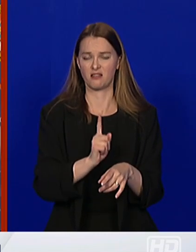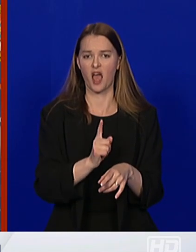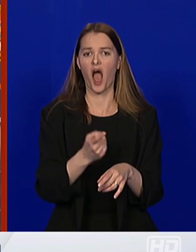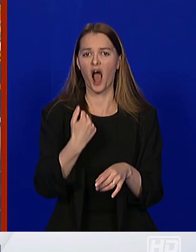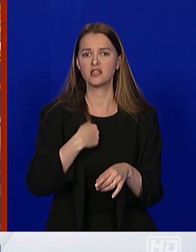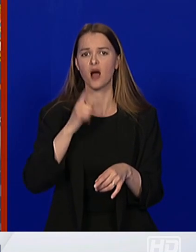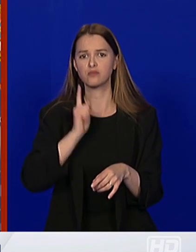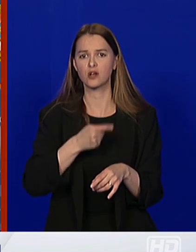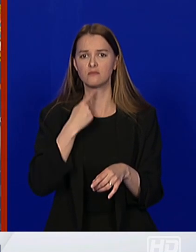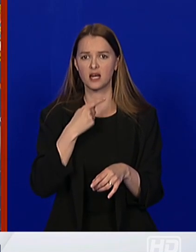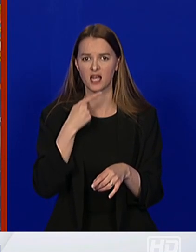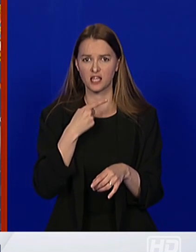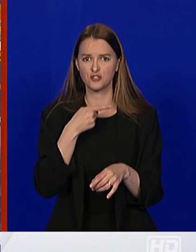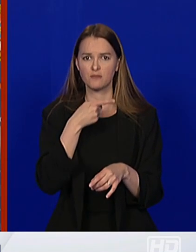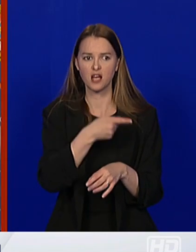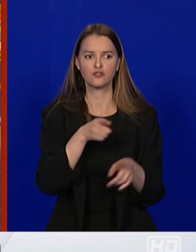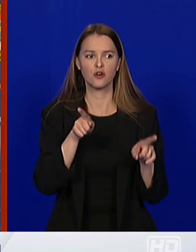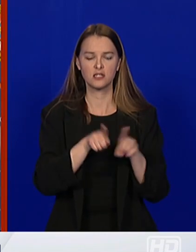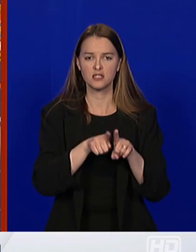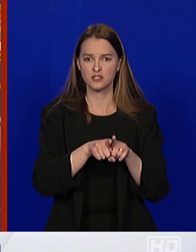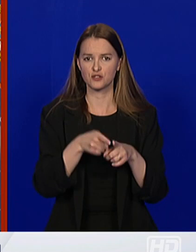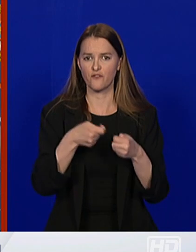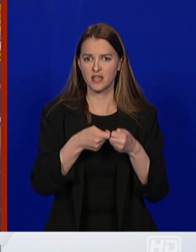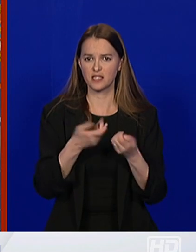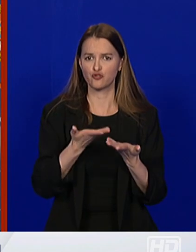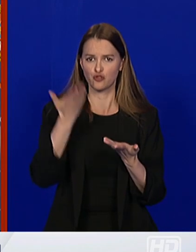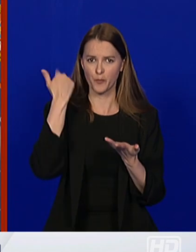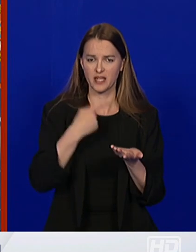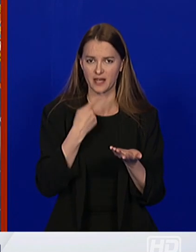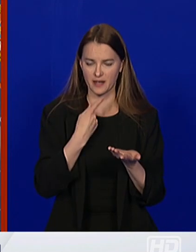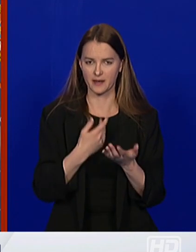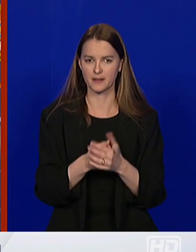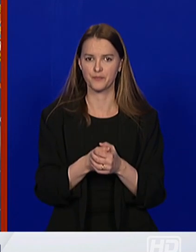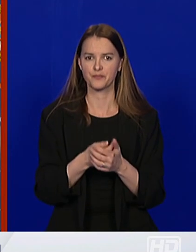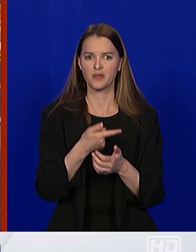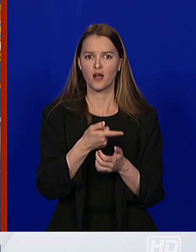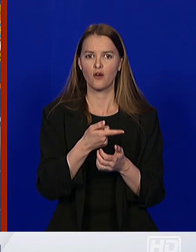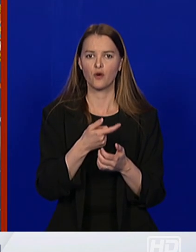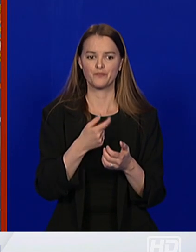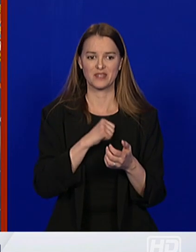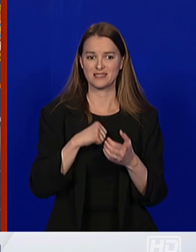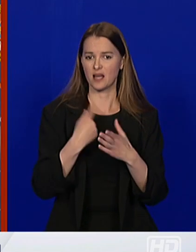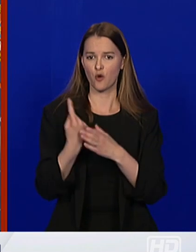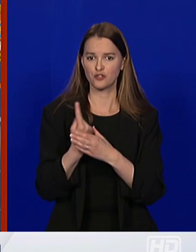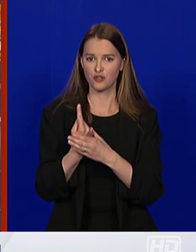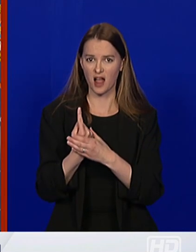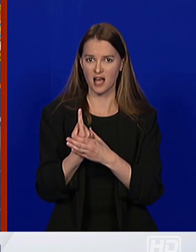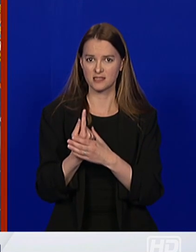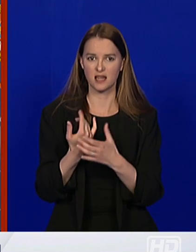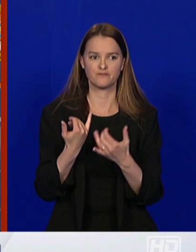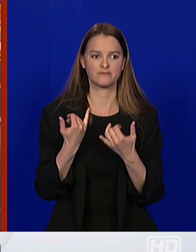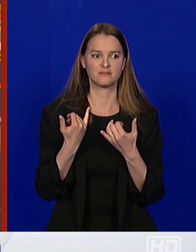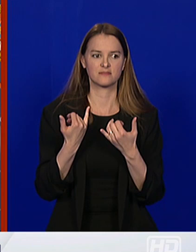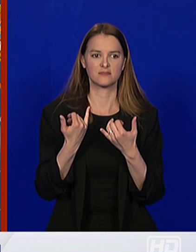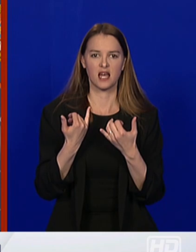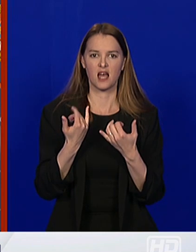to podvlači onu našu raniju tezu, dakle epidemiologija sama izolirano nije u ovom trenutku u mogućnosti vam dati odgovor